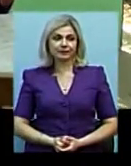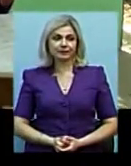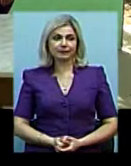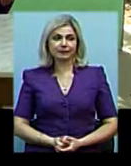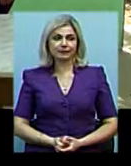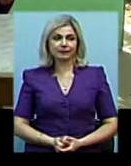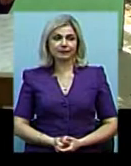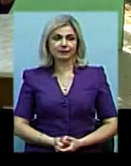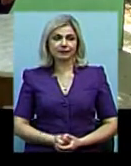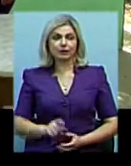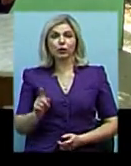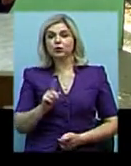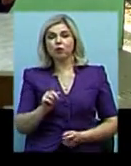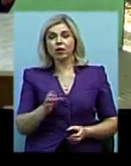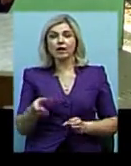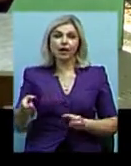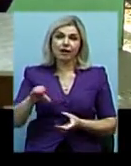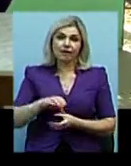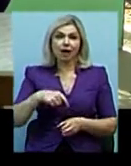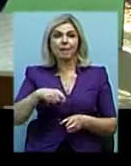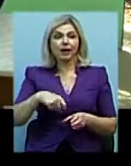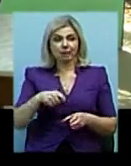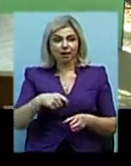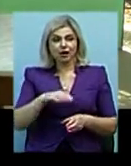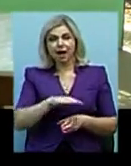Так, щось наливає, перемішує.